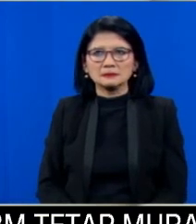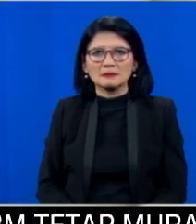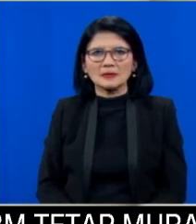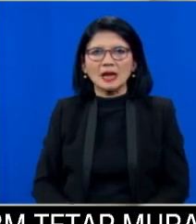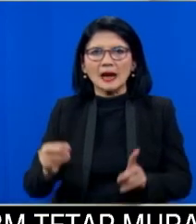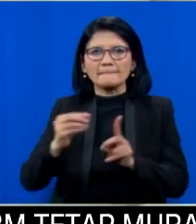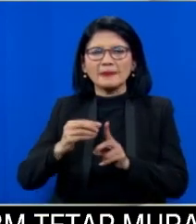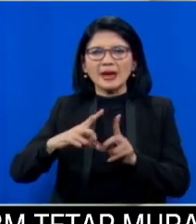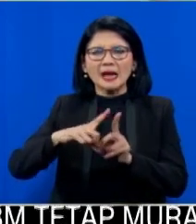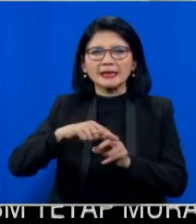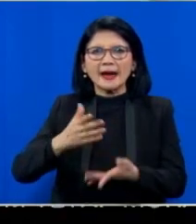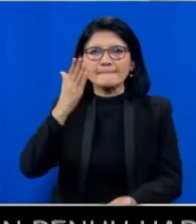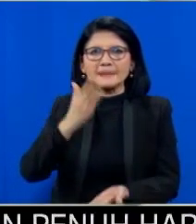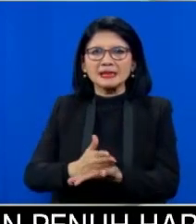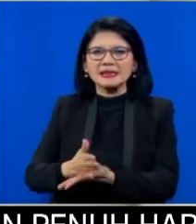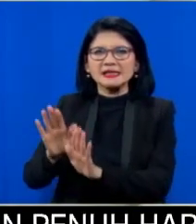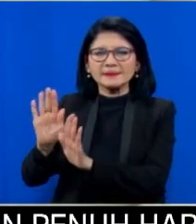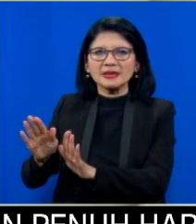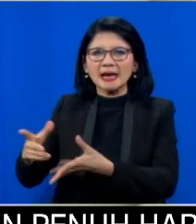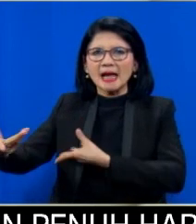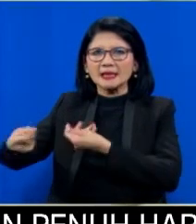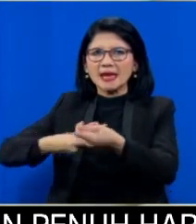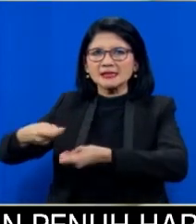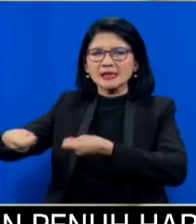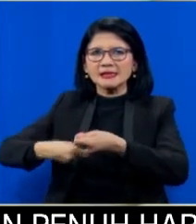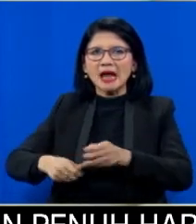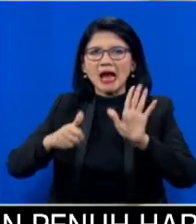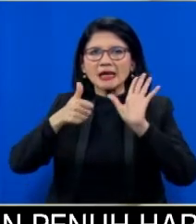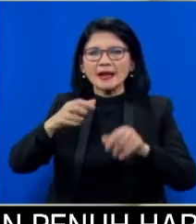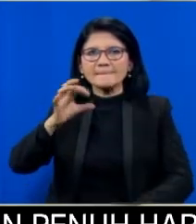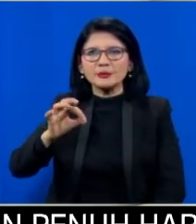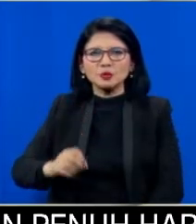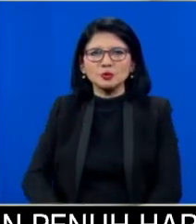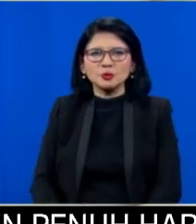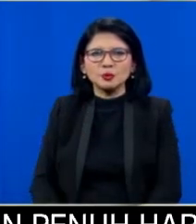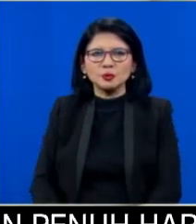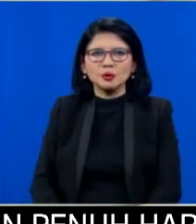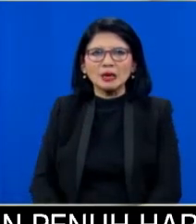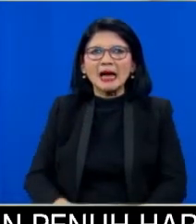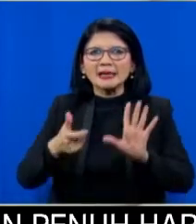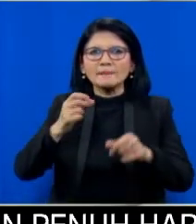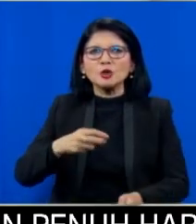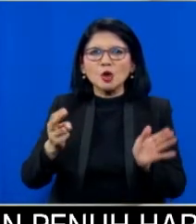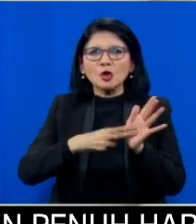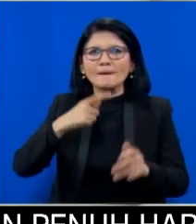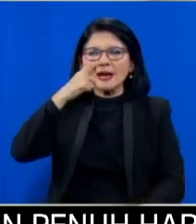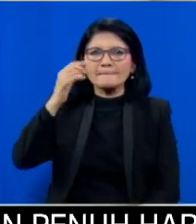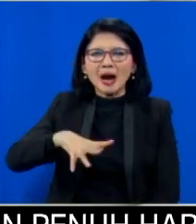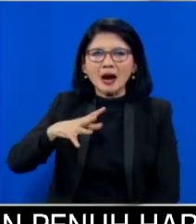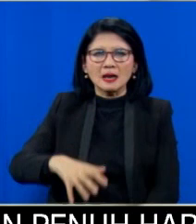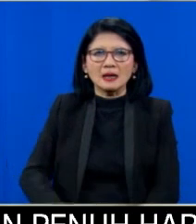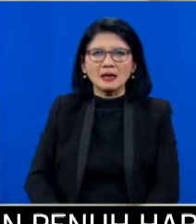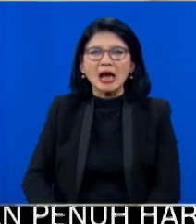PPATK menghentikan sementara transaksi atas 60 CIF, atas 60 rekening